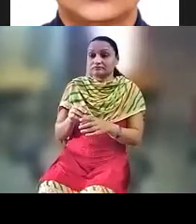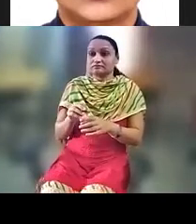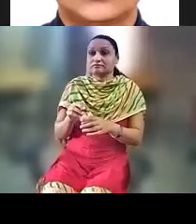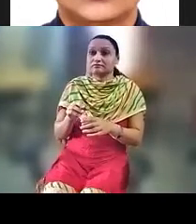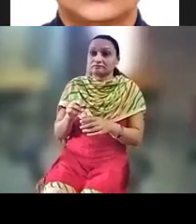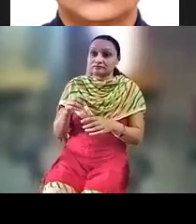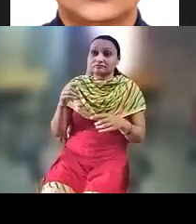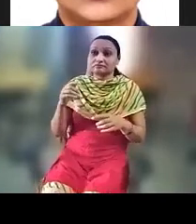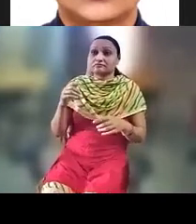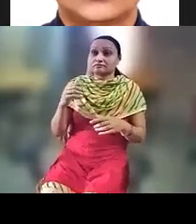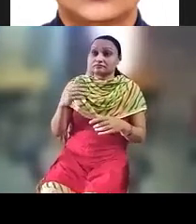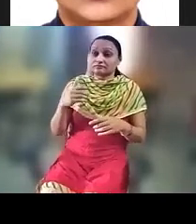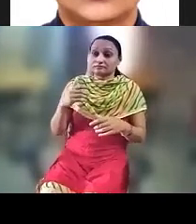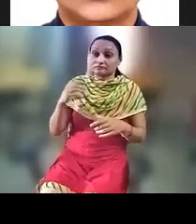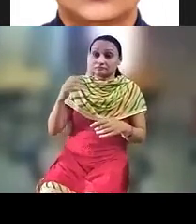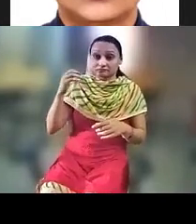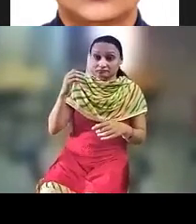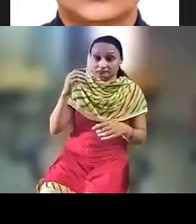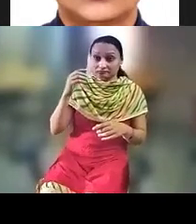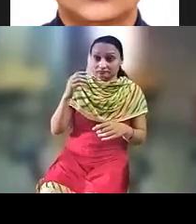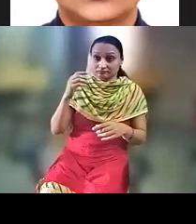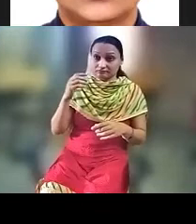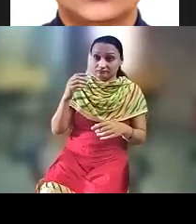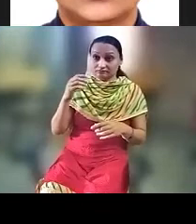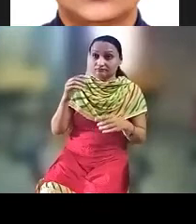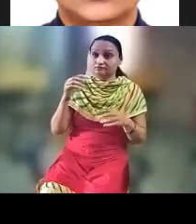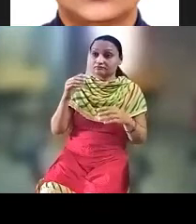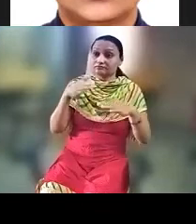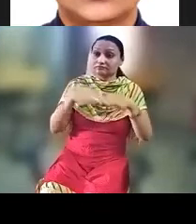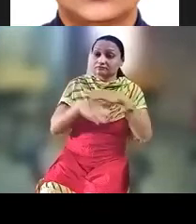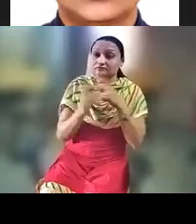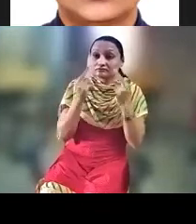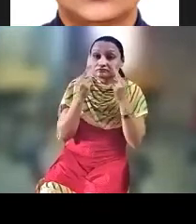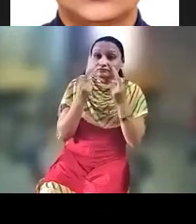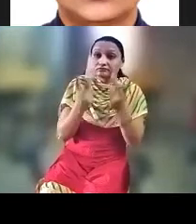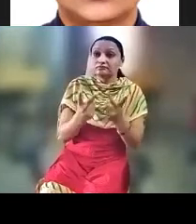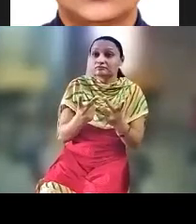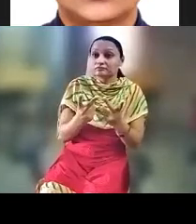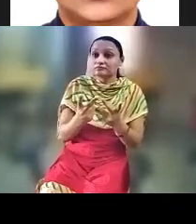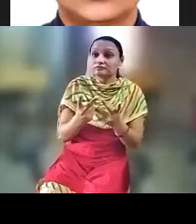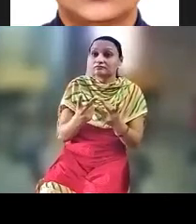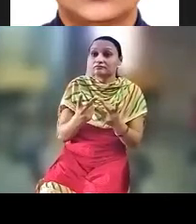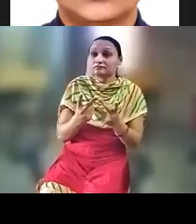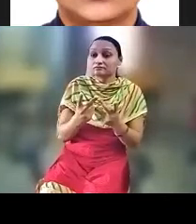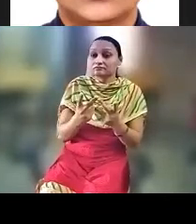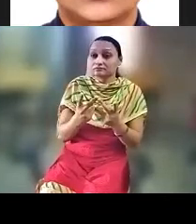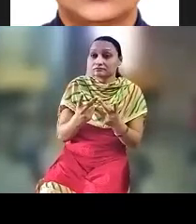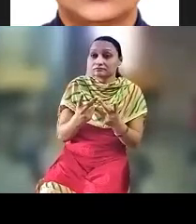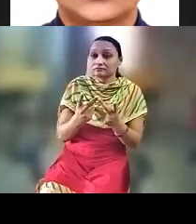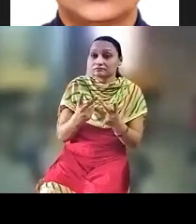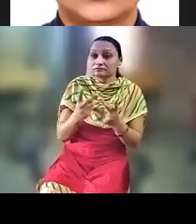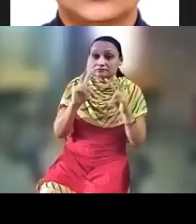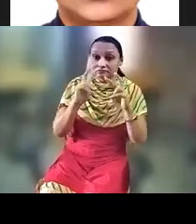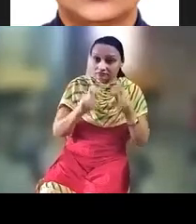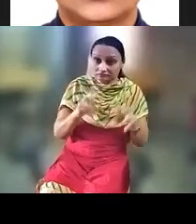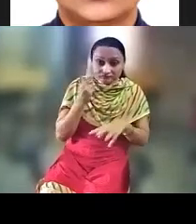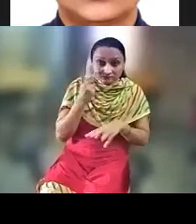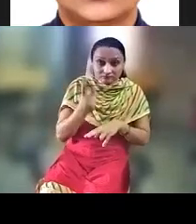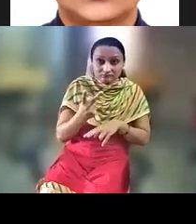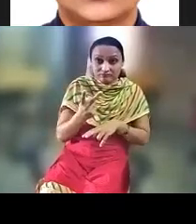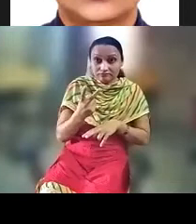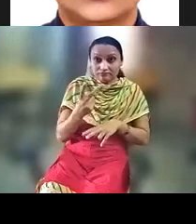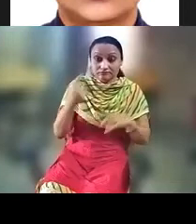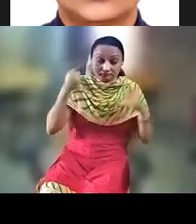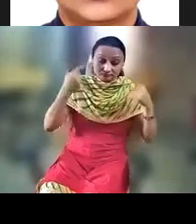बहुत कॉमन होता है। जब हम इनकी डेफिनेशंस पे जाते हैं, अगर आप इसको चेक करके देखो कि क्या है